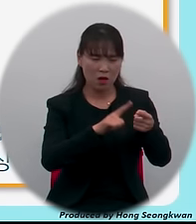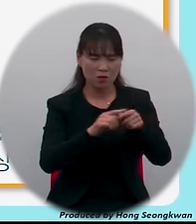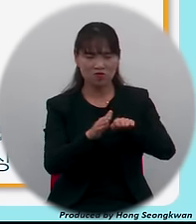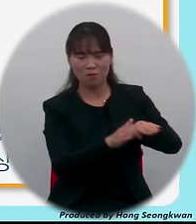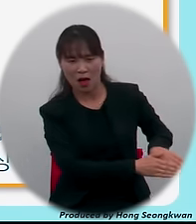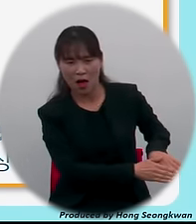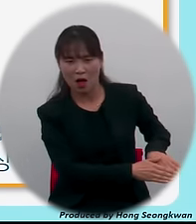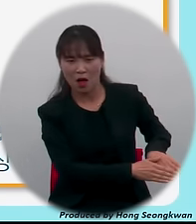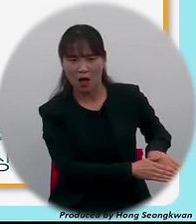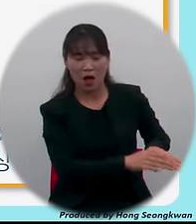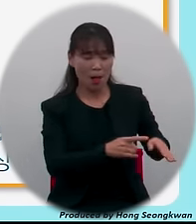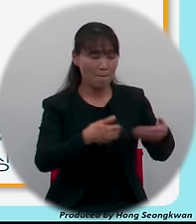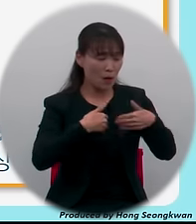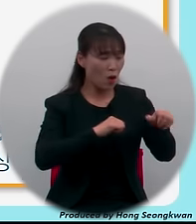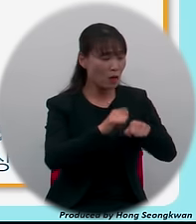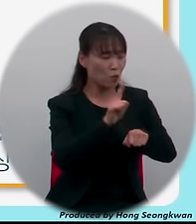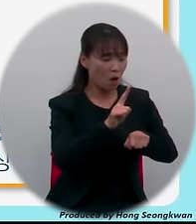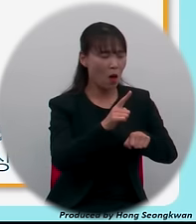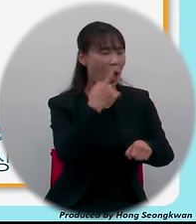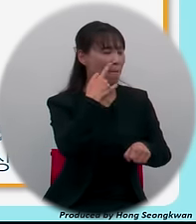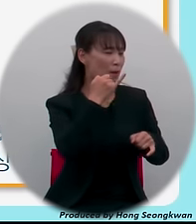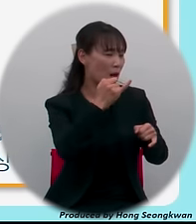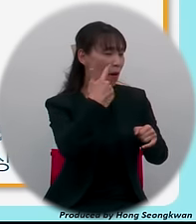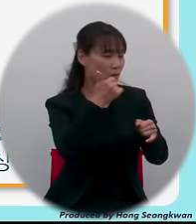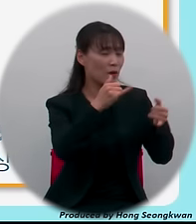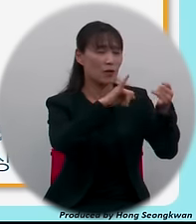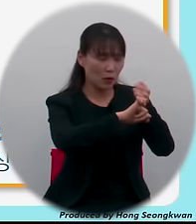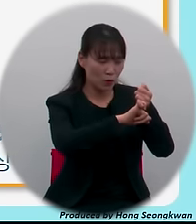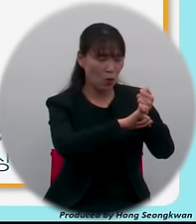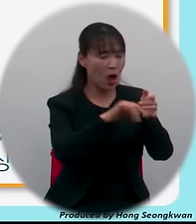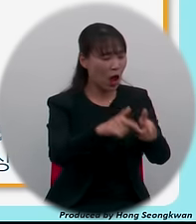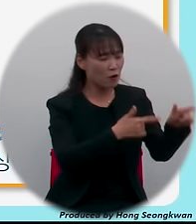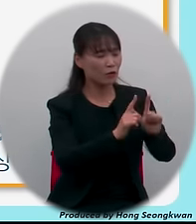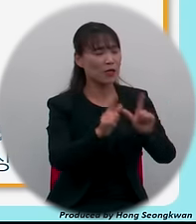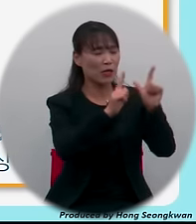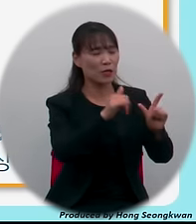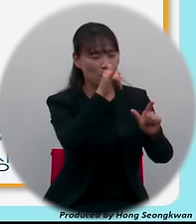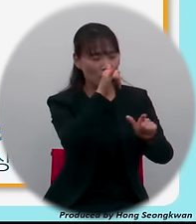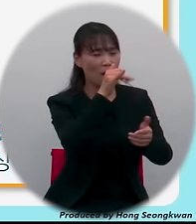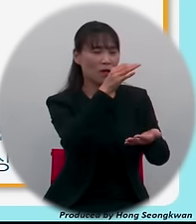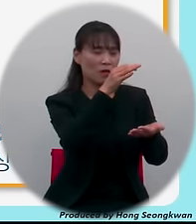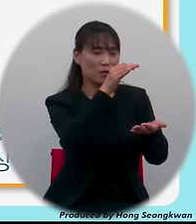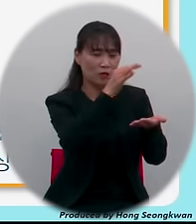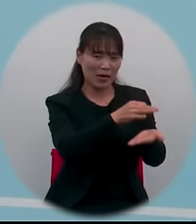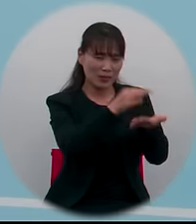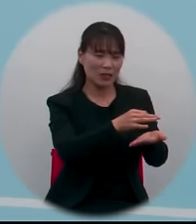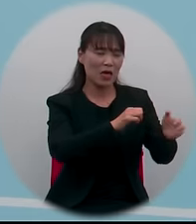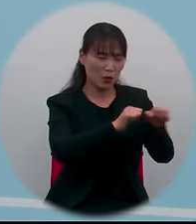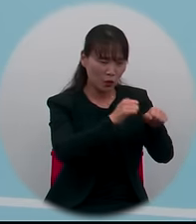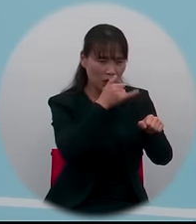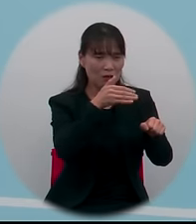하면 아빠와 한 약속 행동 내가 하루를 잘 살아내기 위해 해야 되는 가치 행동 같은 것들을 이야기하는데이